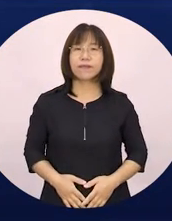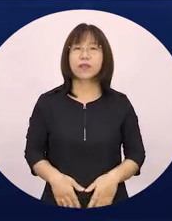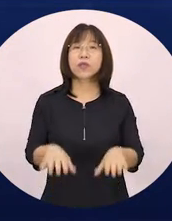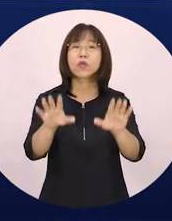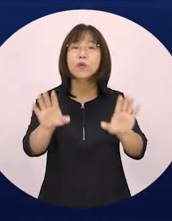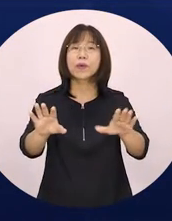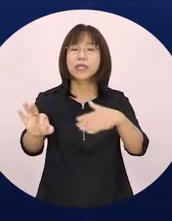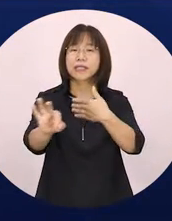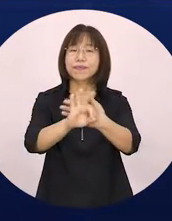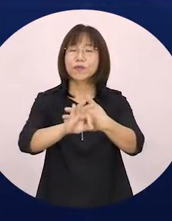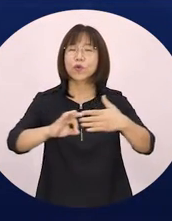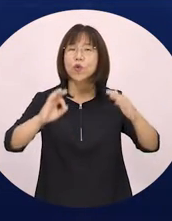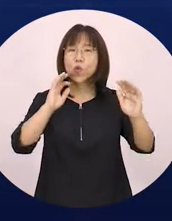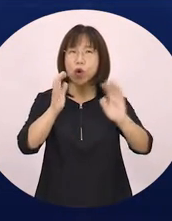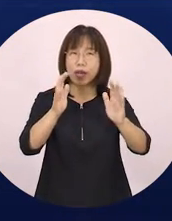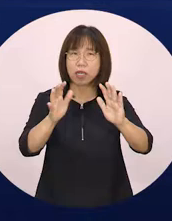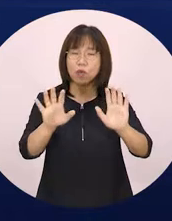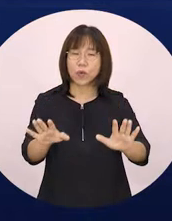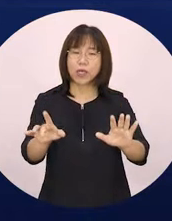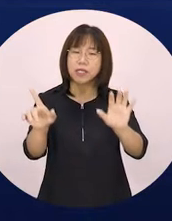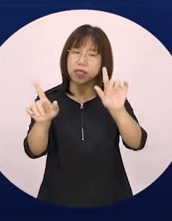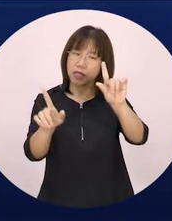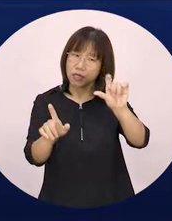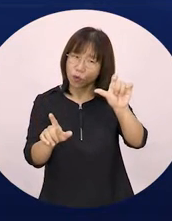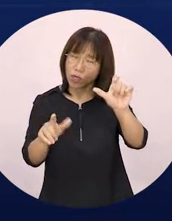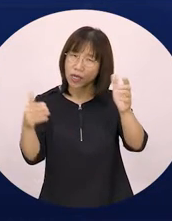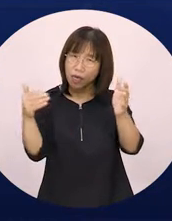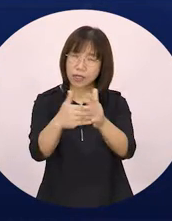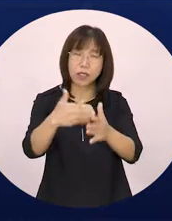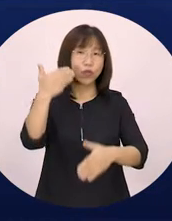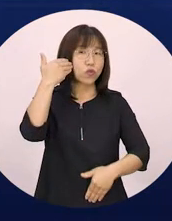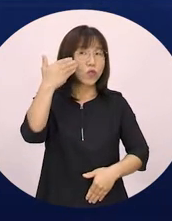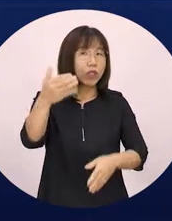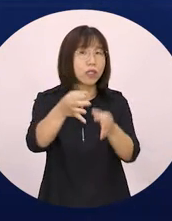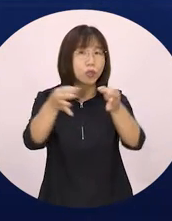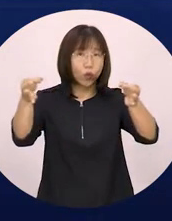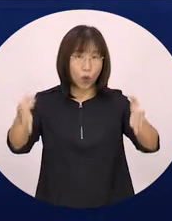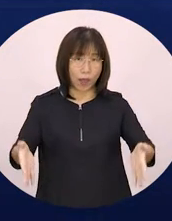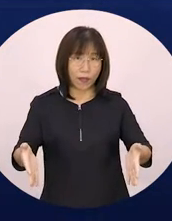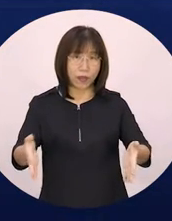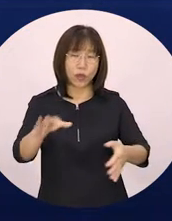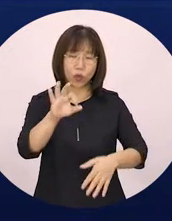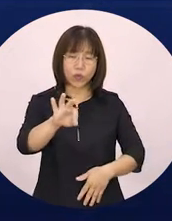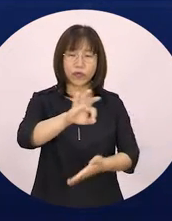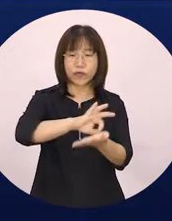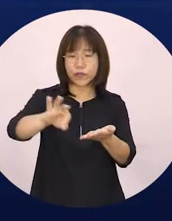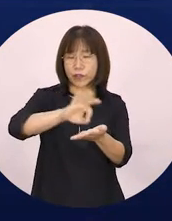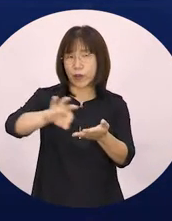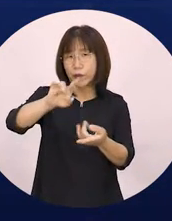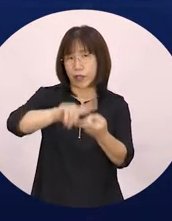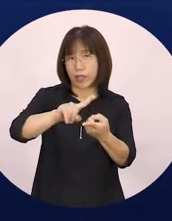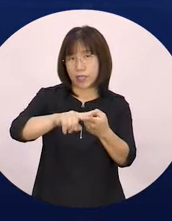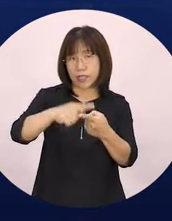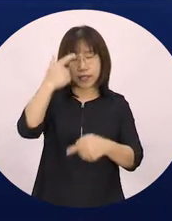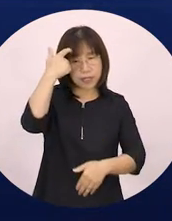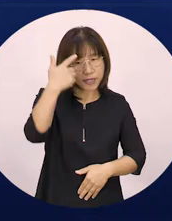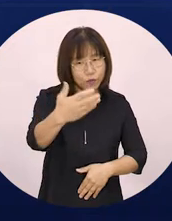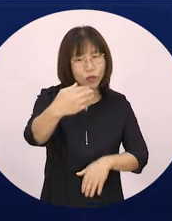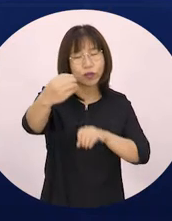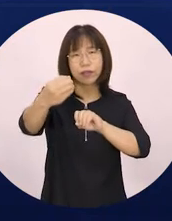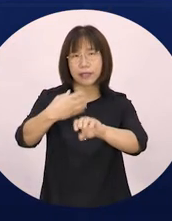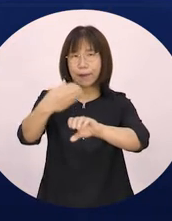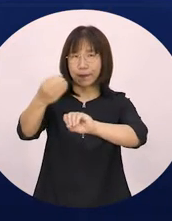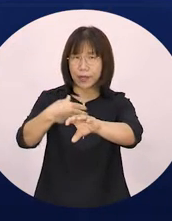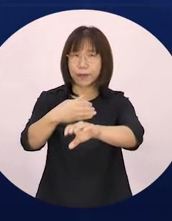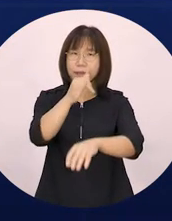했읍니다 이번 임시회 는 오는 15일 까지 9일간 열리며 집행부에 대한 구정 질문과답변 등이